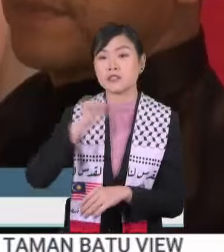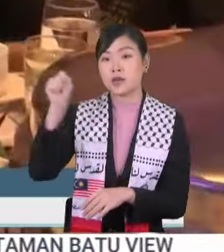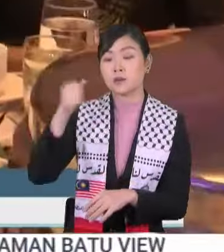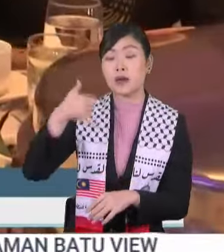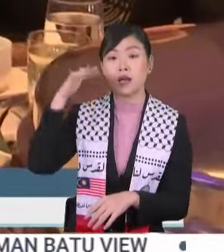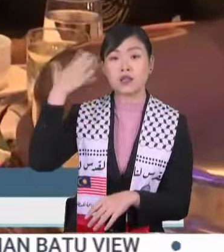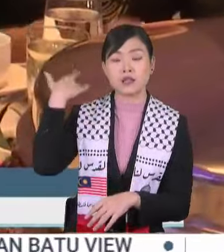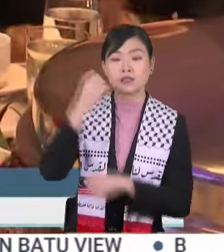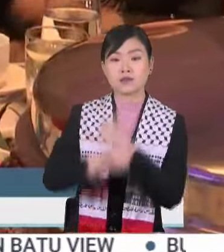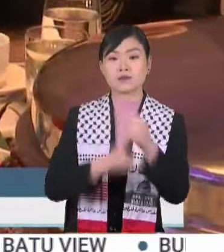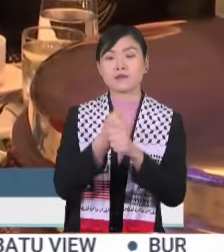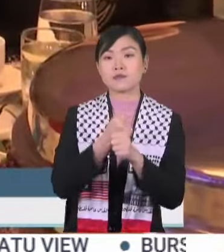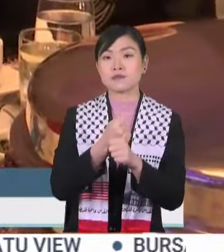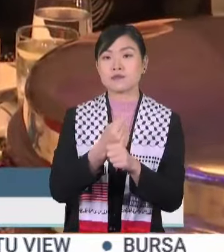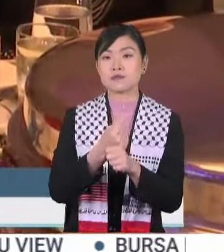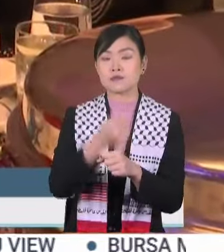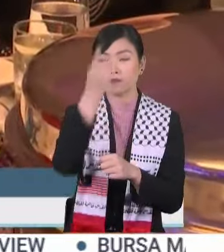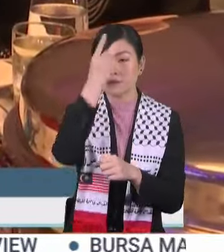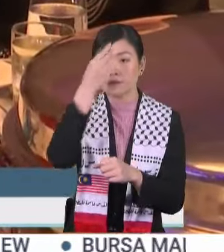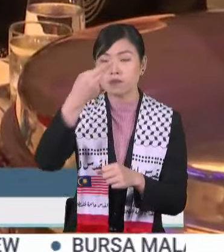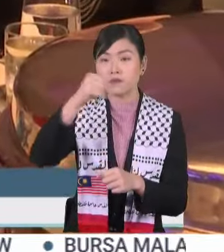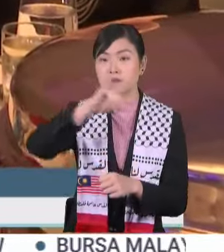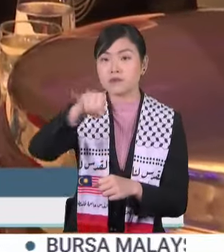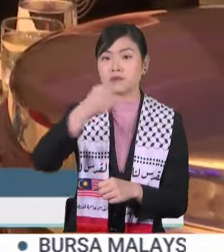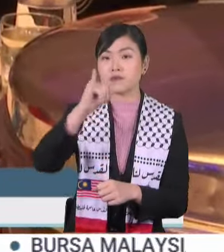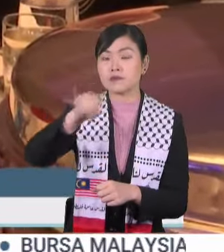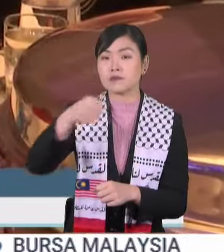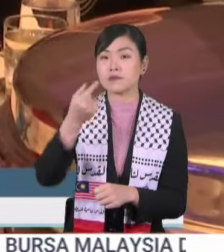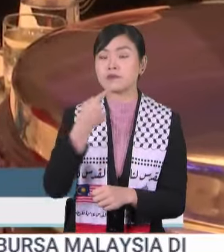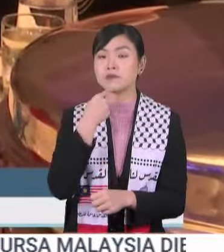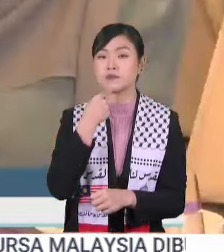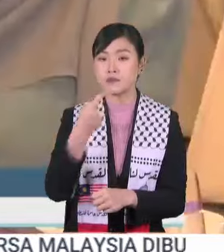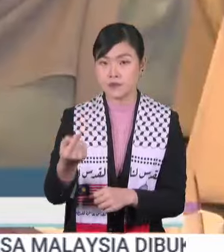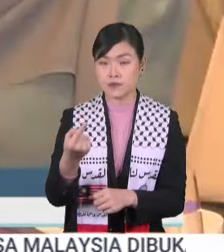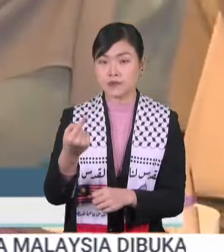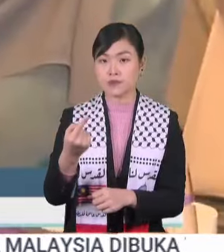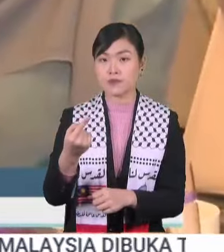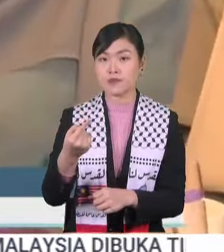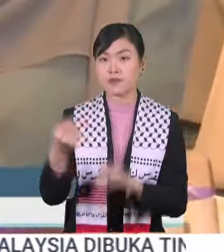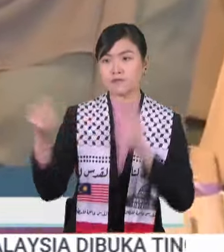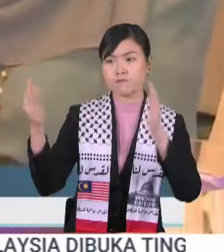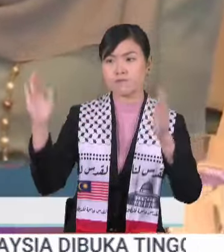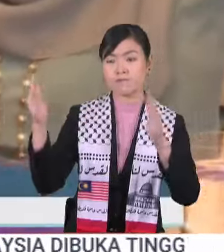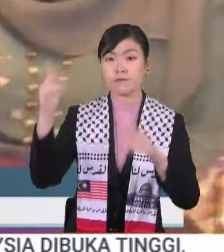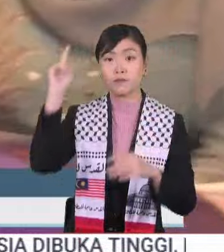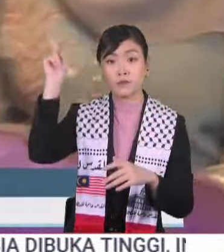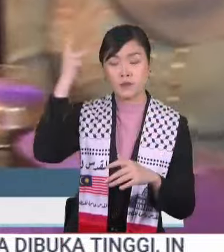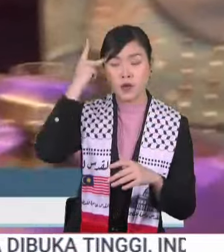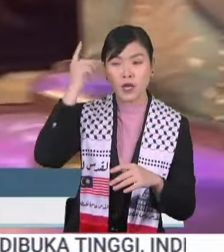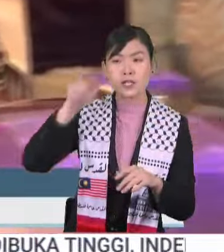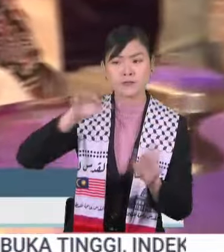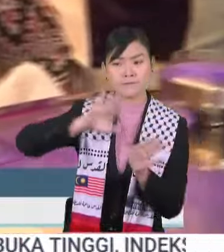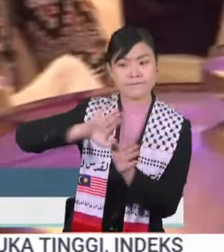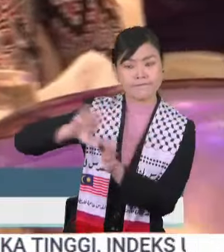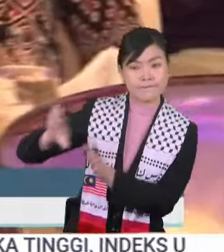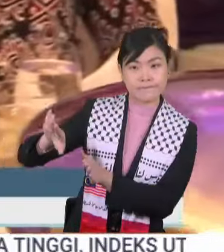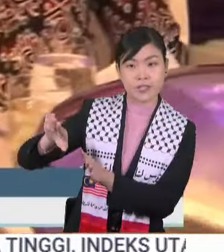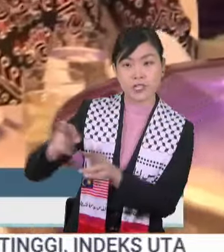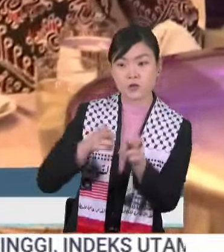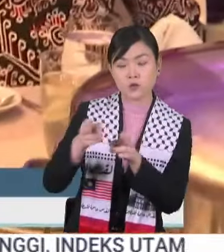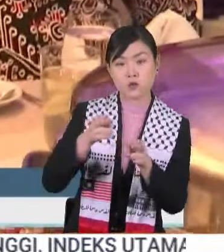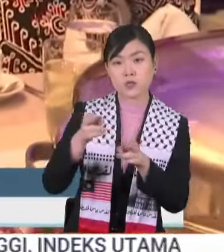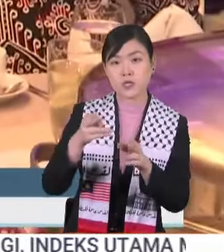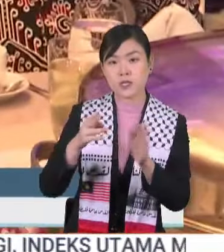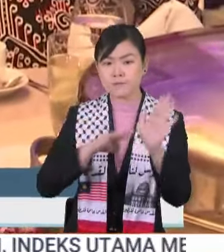lalu Datuk Haji J yang juga ahli dewan undangan Negeri Adun sulaman menegaskan perbezaan politik perlu diketepikan dalam usaha